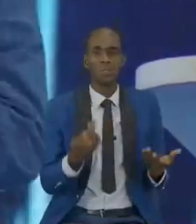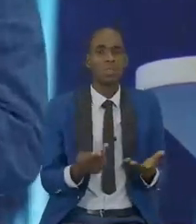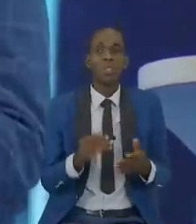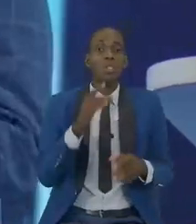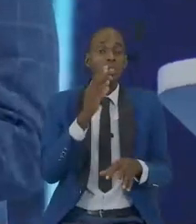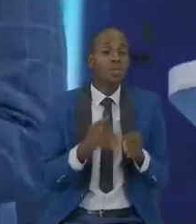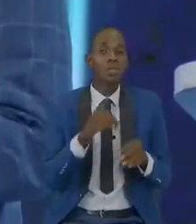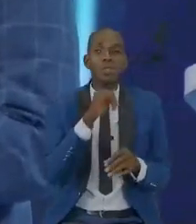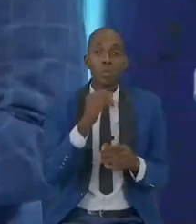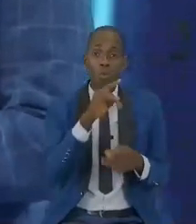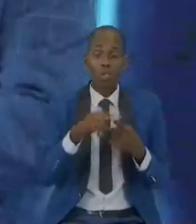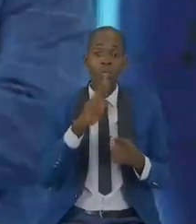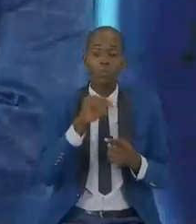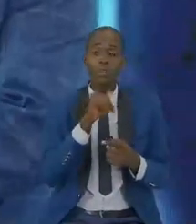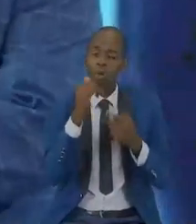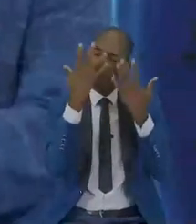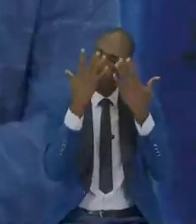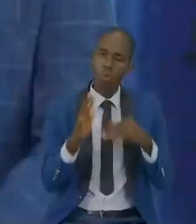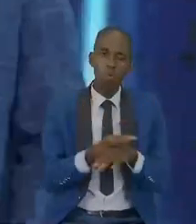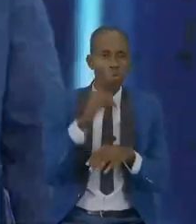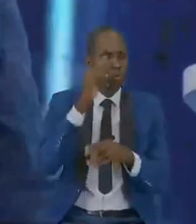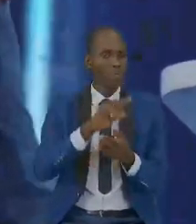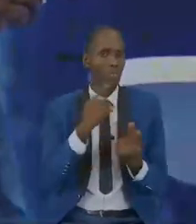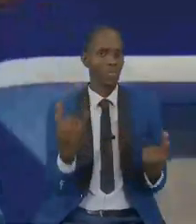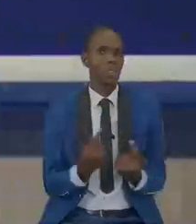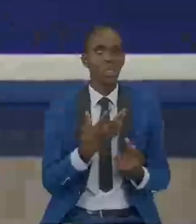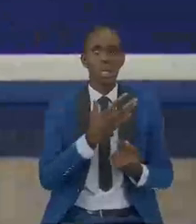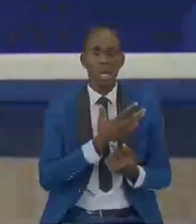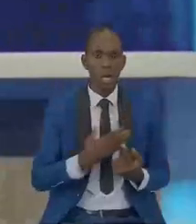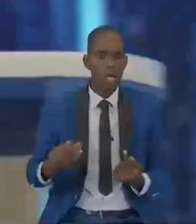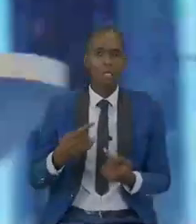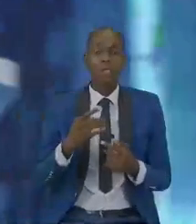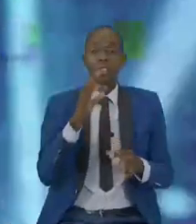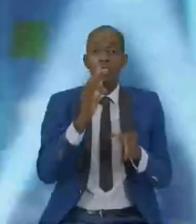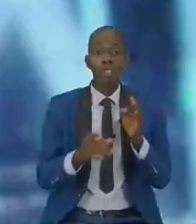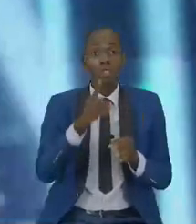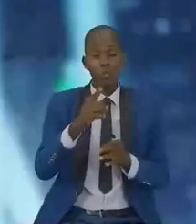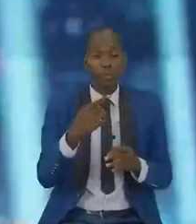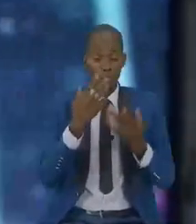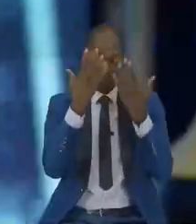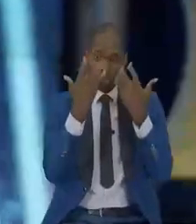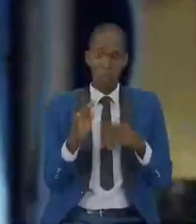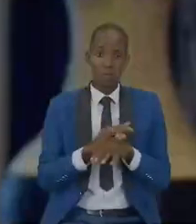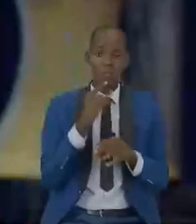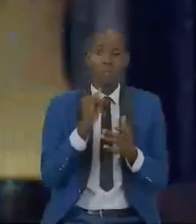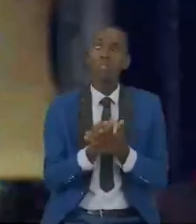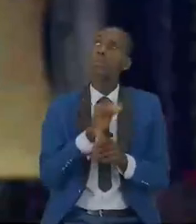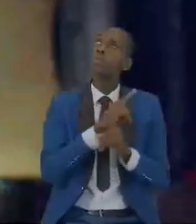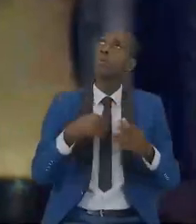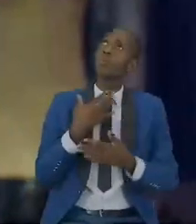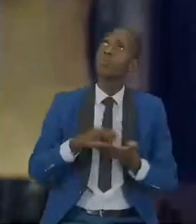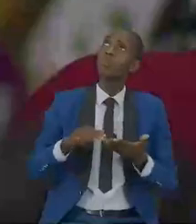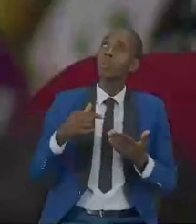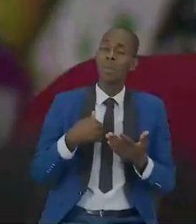Ouais, ceux qui veulent le salut, alors et ils sont inquiets, tristes pour leur péché et se détournent du péché pour